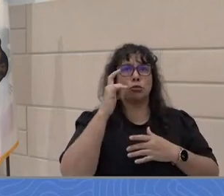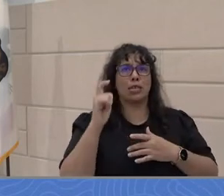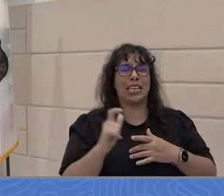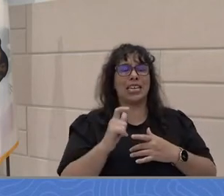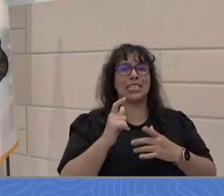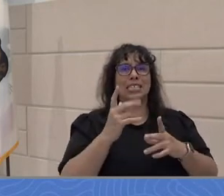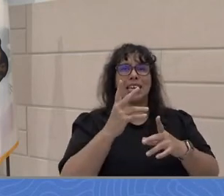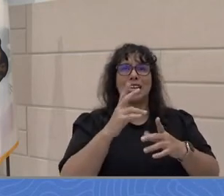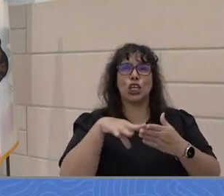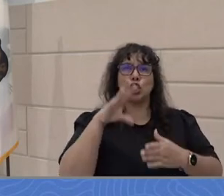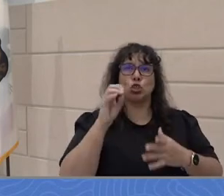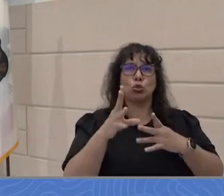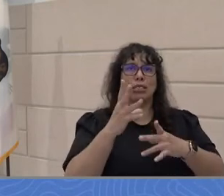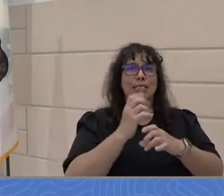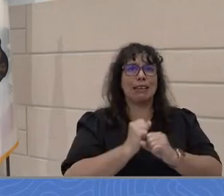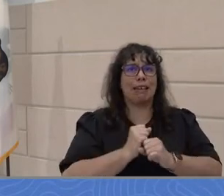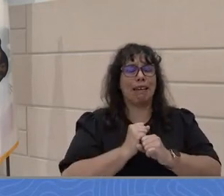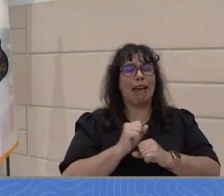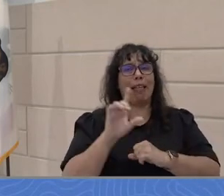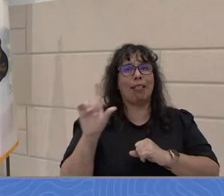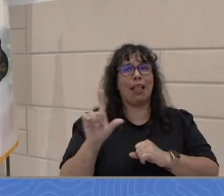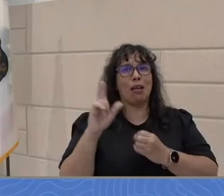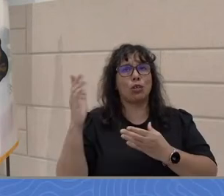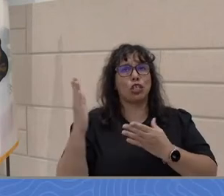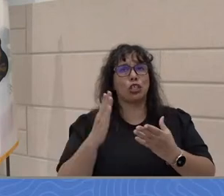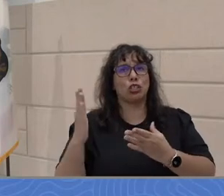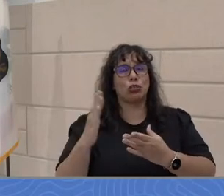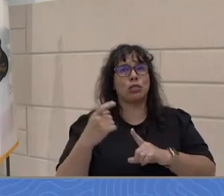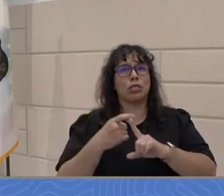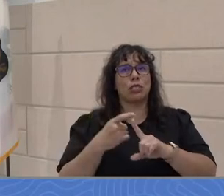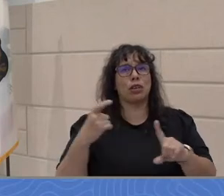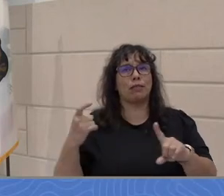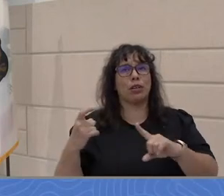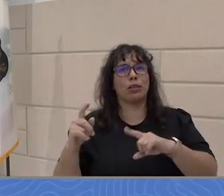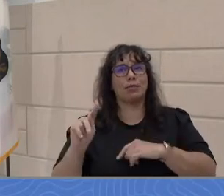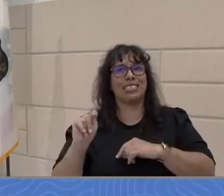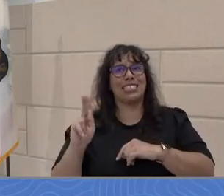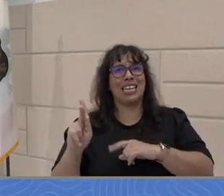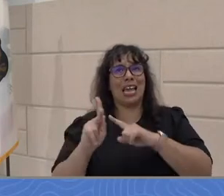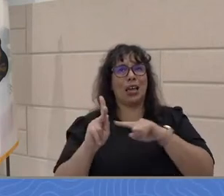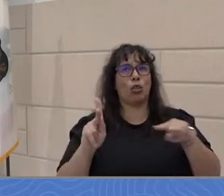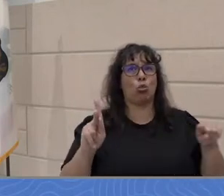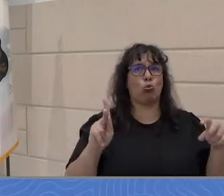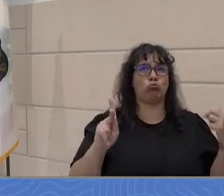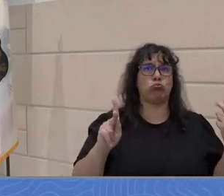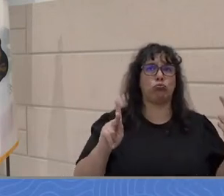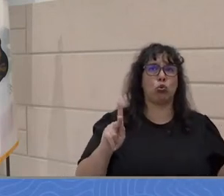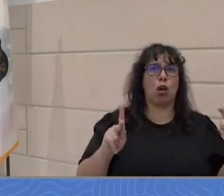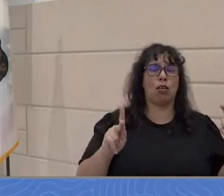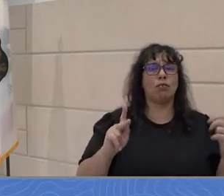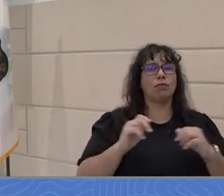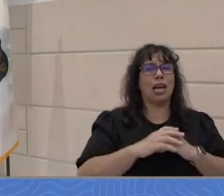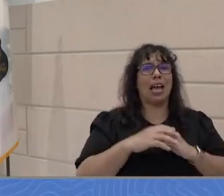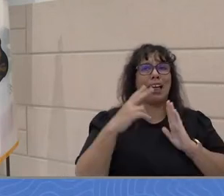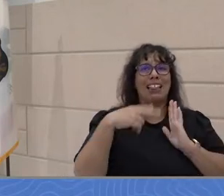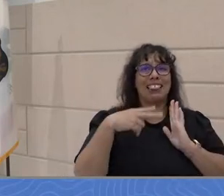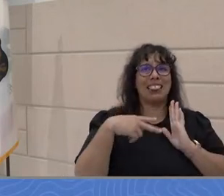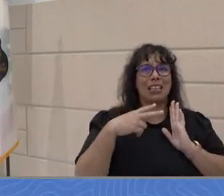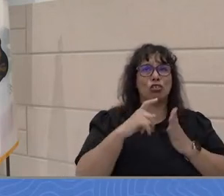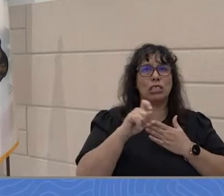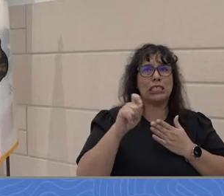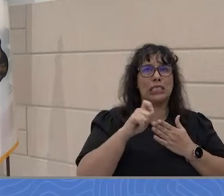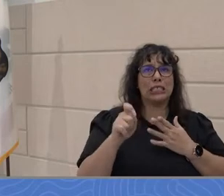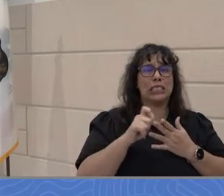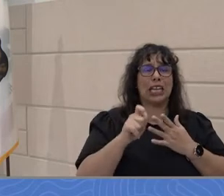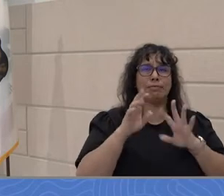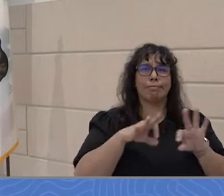ណាស់នៅតាមមហាវិទ្យាល័យដែលមូលហេតុថាគេបានទទួលជំនួយមកពីកម្មវិធីបណ្ណាល័យនេះជាប្រយោជន៍សម្រាប់គុសិស្ស